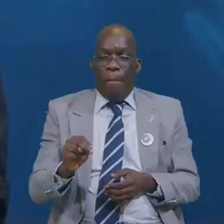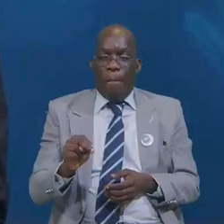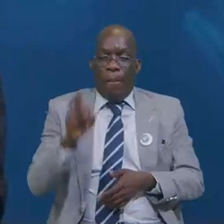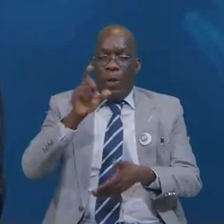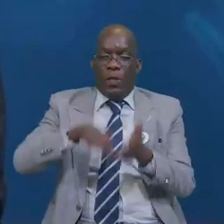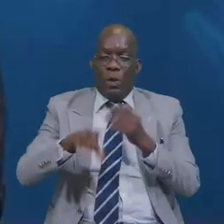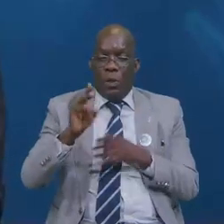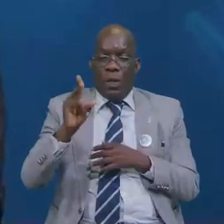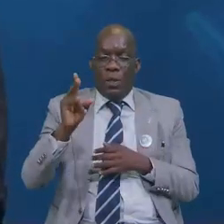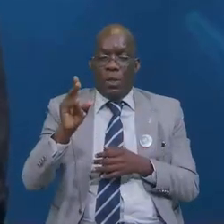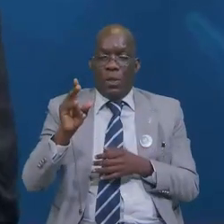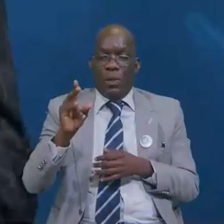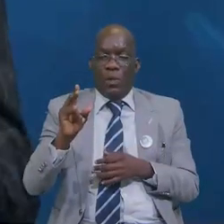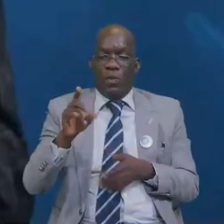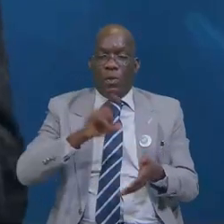17, Jean